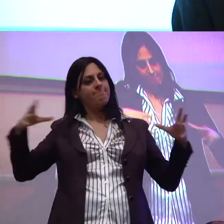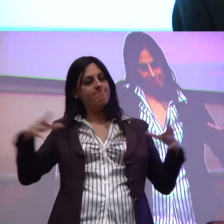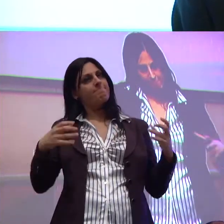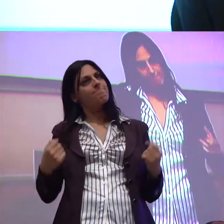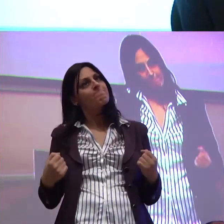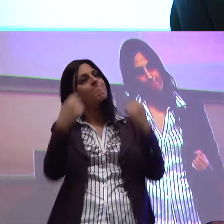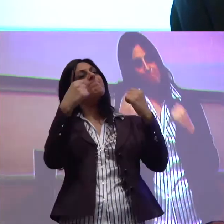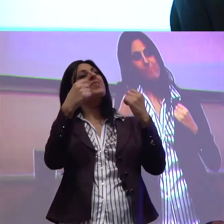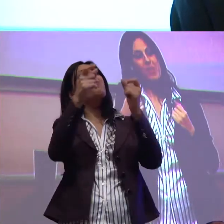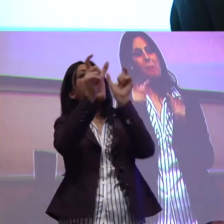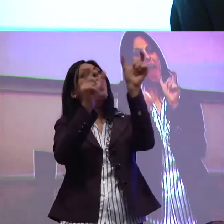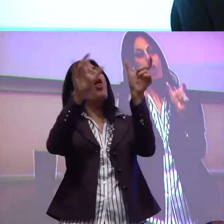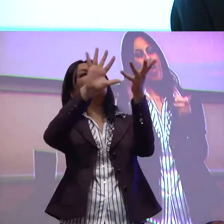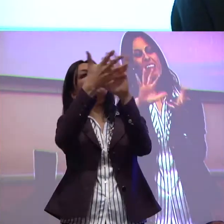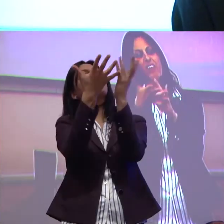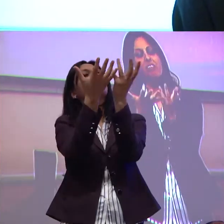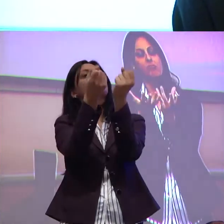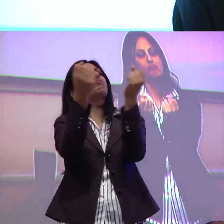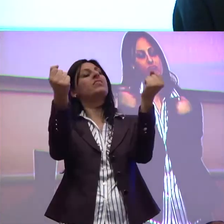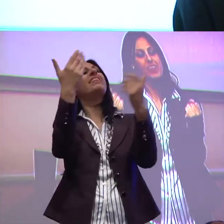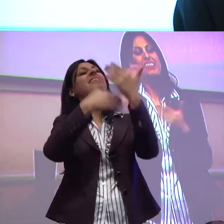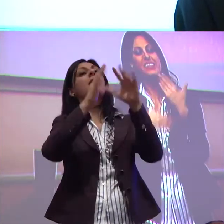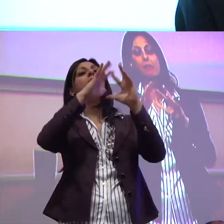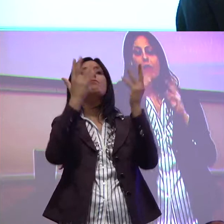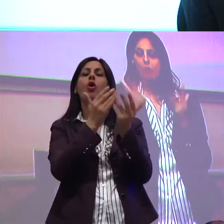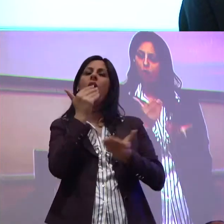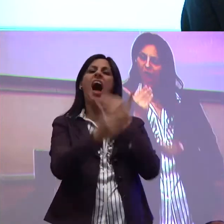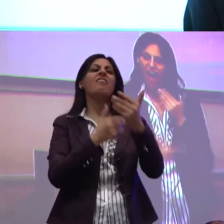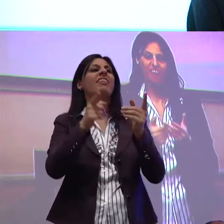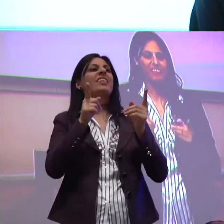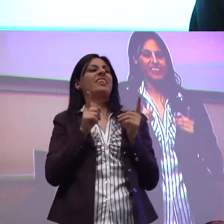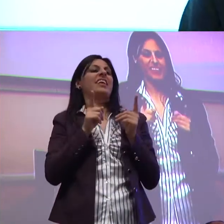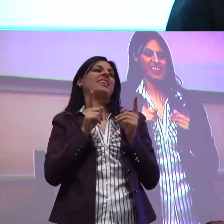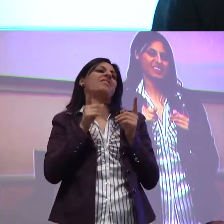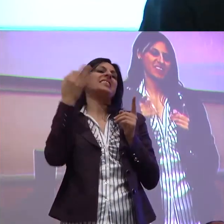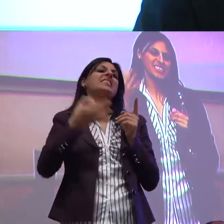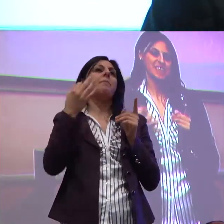e facciamo così che il mondo della disabilità possa andare avanti e difendere i suoi diritti. Grazie.